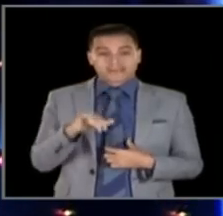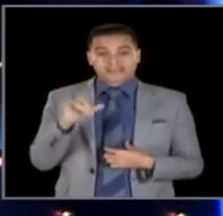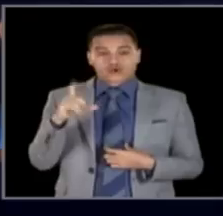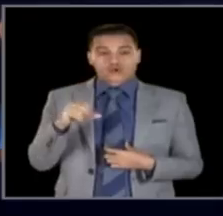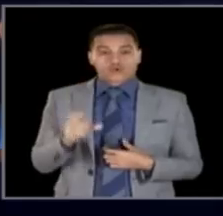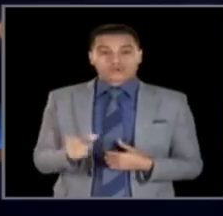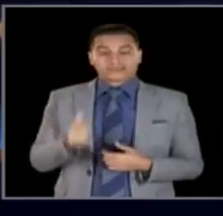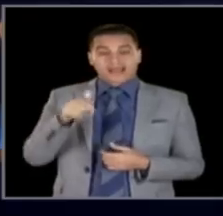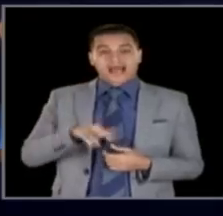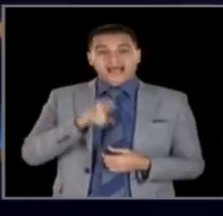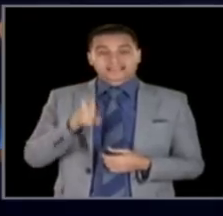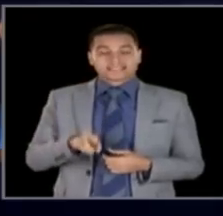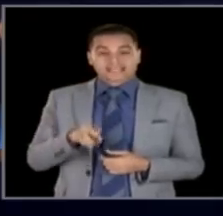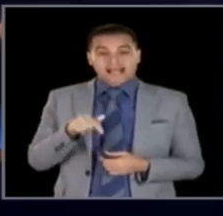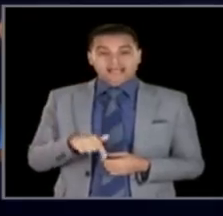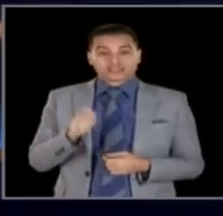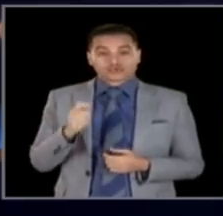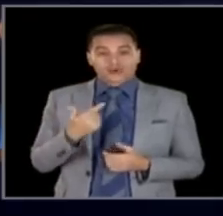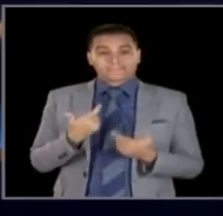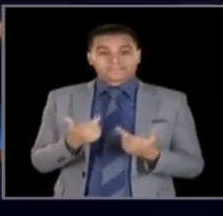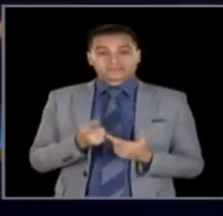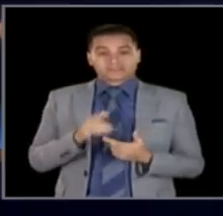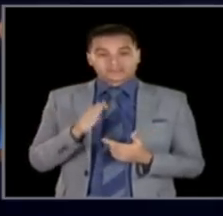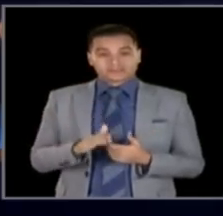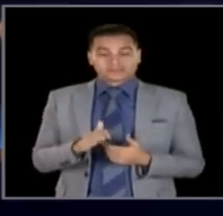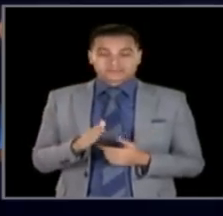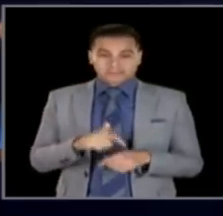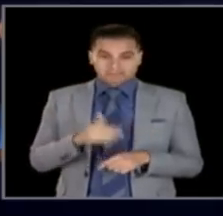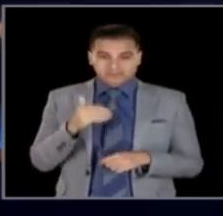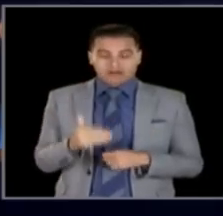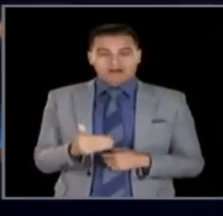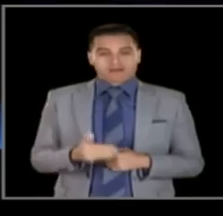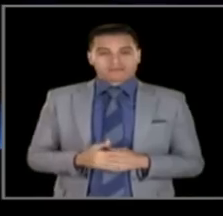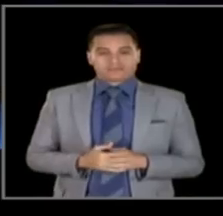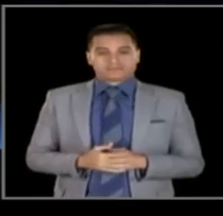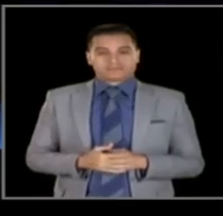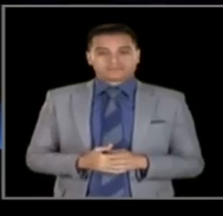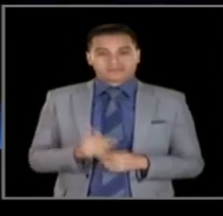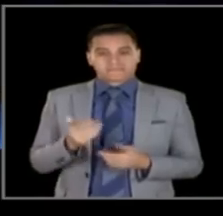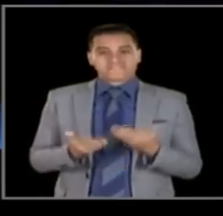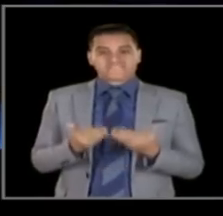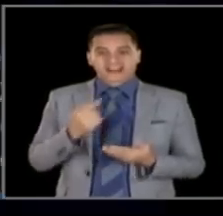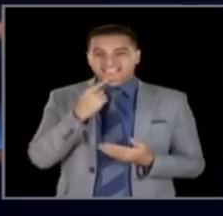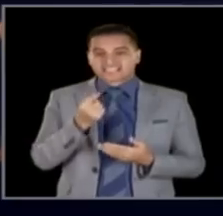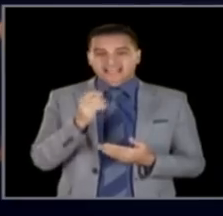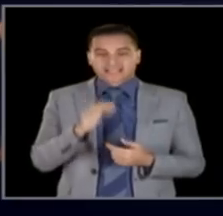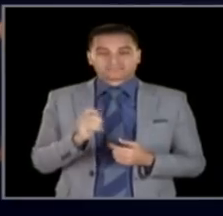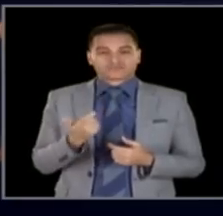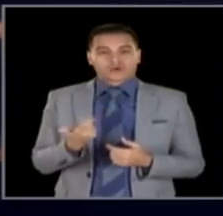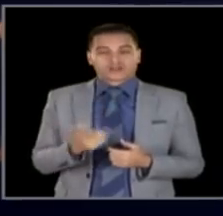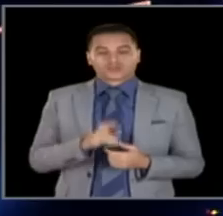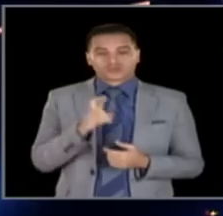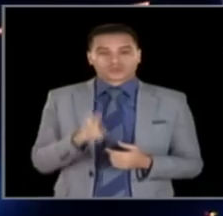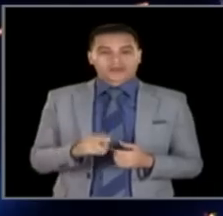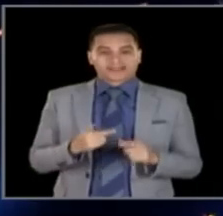السرعة ما فيهاش حد بيستنى. ما دوست بس ما لا دوستي متأخر، ما هي بتفرق في ثانية. السؤال